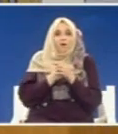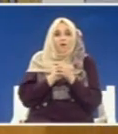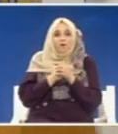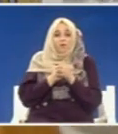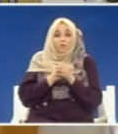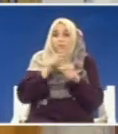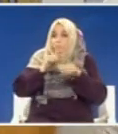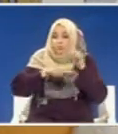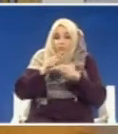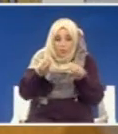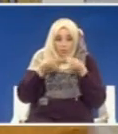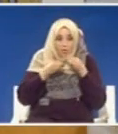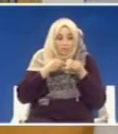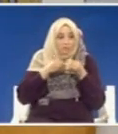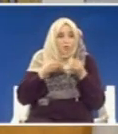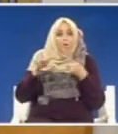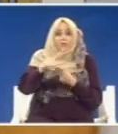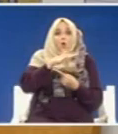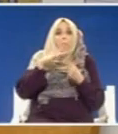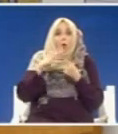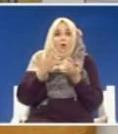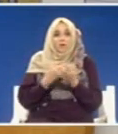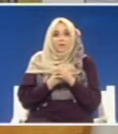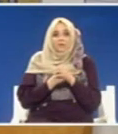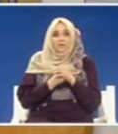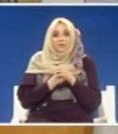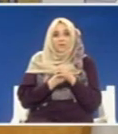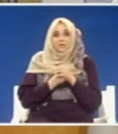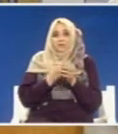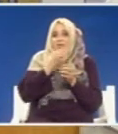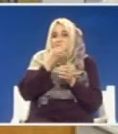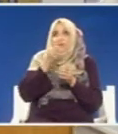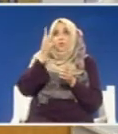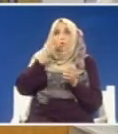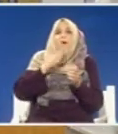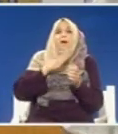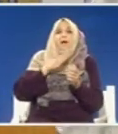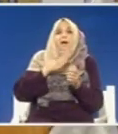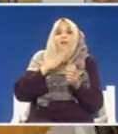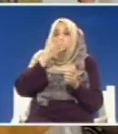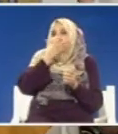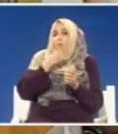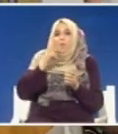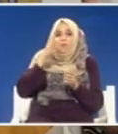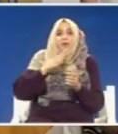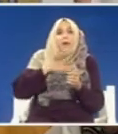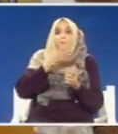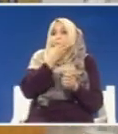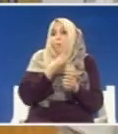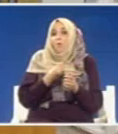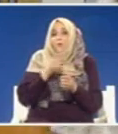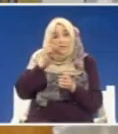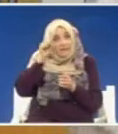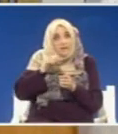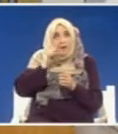ديال النعمه قد النيث يعني اكني دي قاريون الشيخ انك ربي جميل يحب الجمال ان